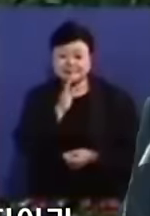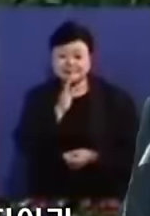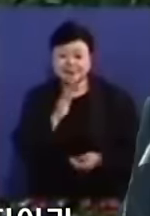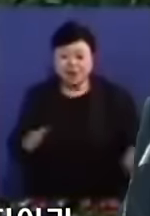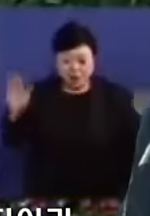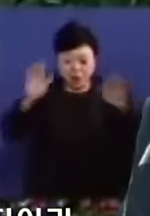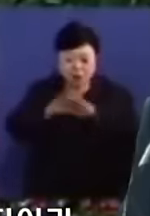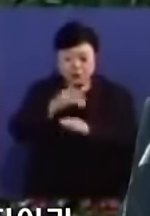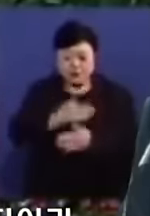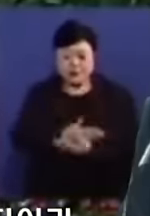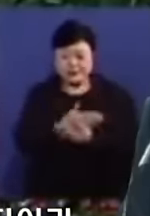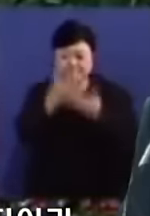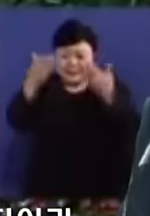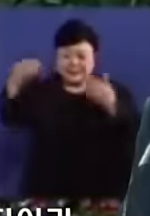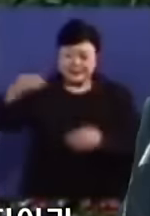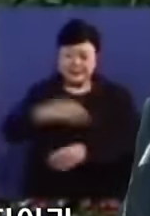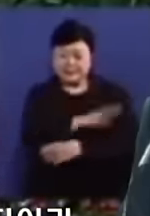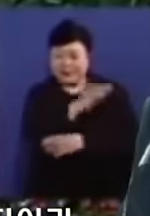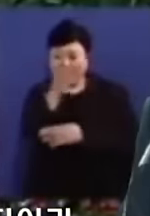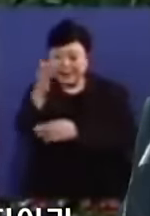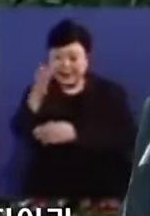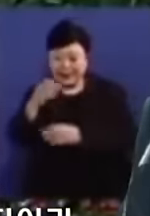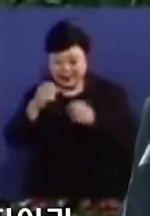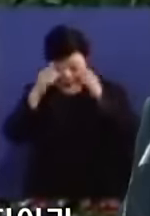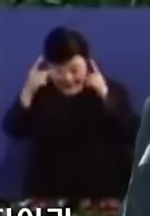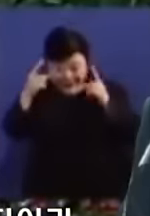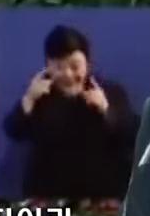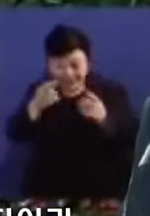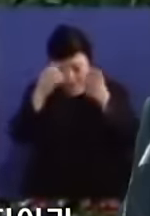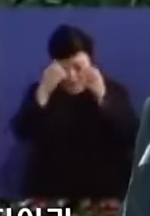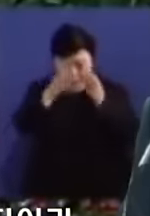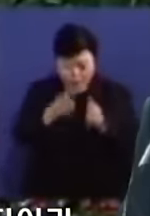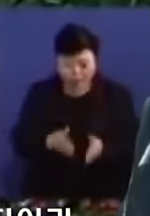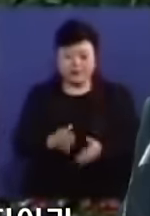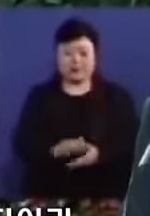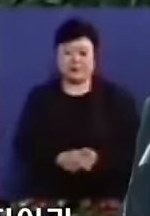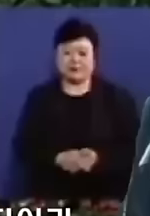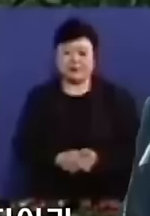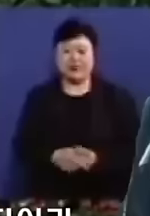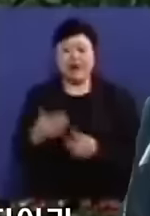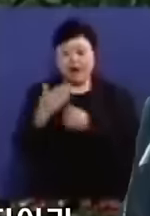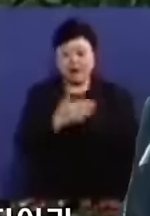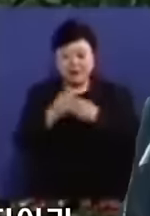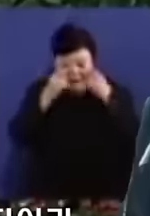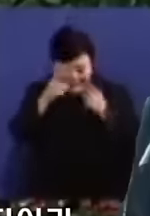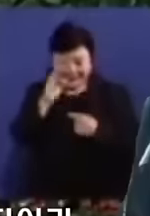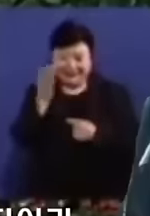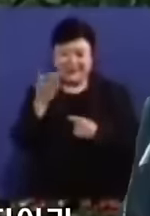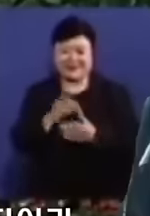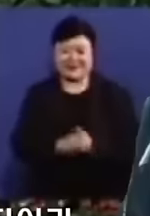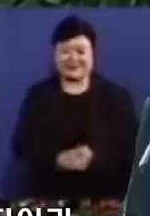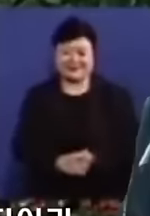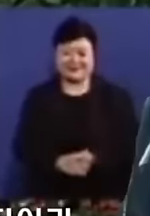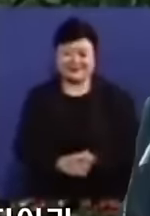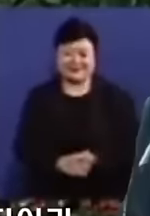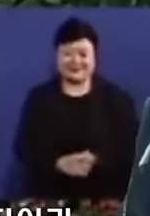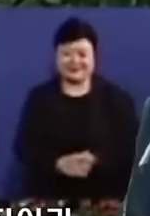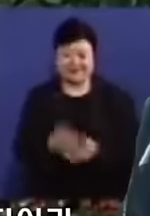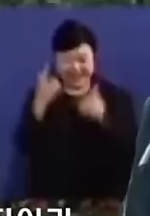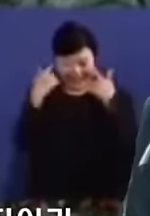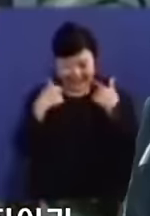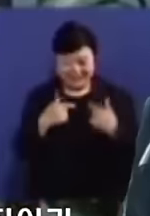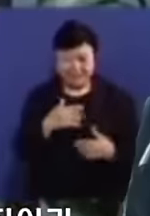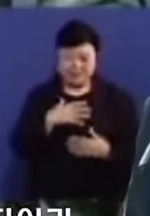어두움이 있어야 빛의 찬란함을 알듯이 고난을 통하여 은혜를 깨닫게 되는 것입니다.